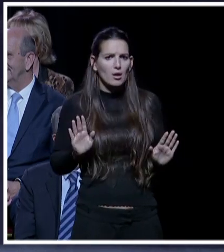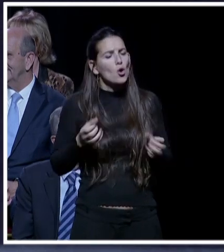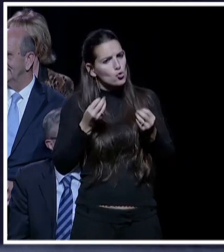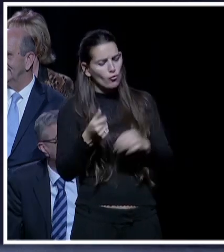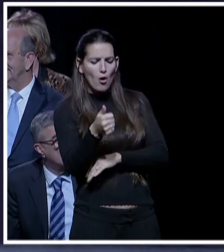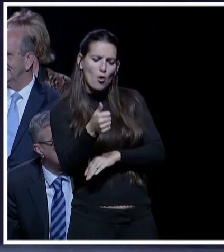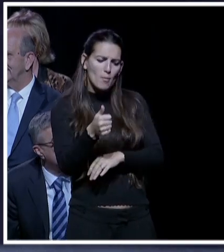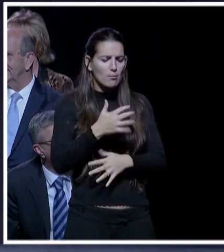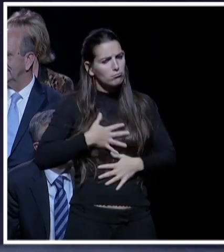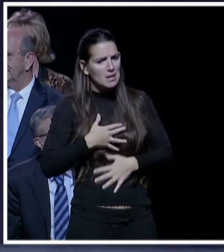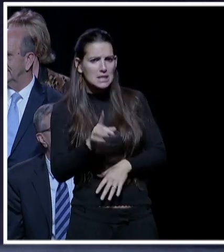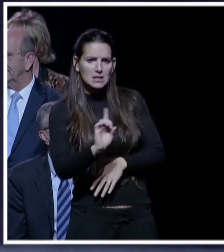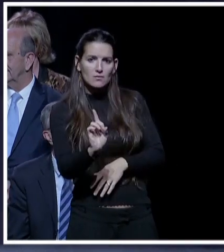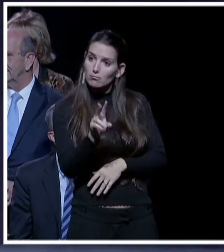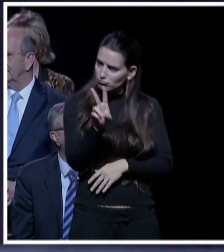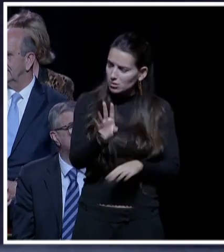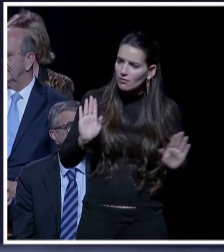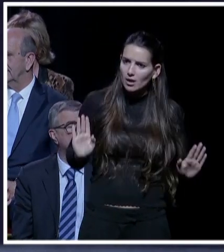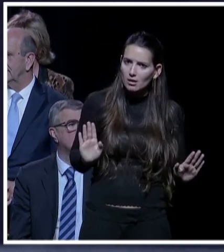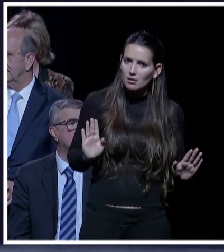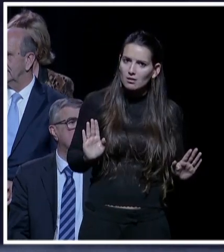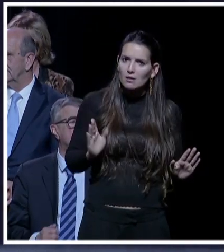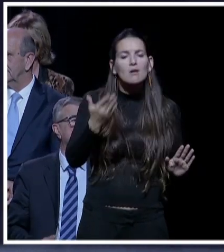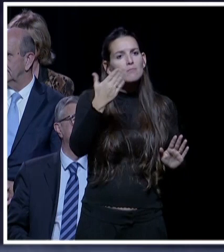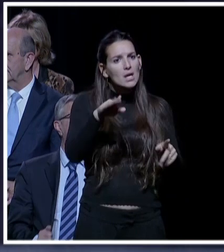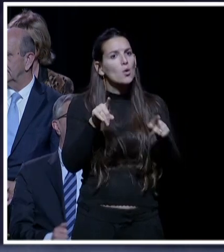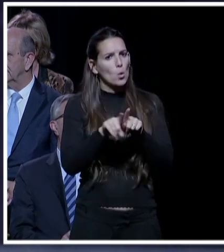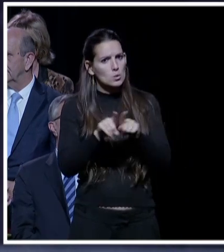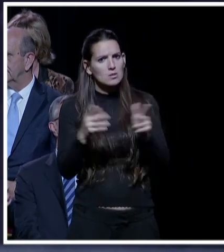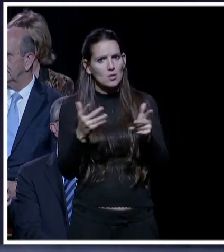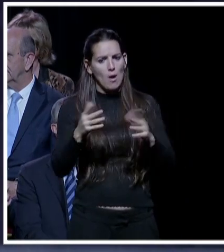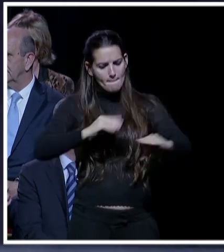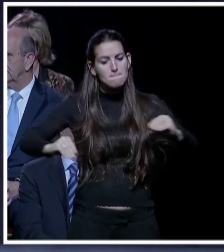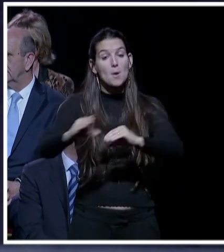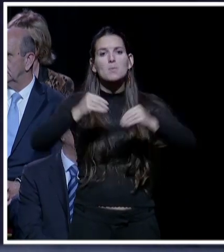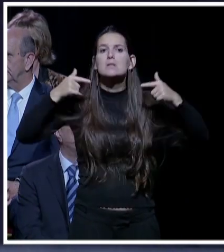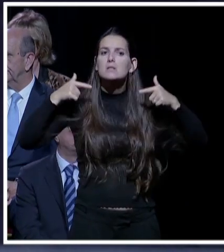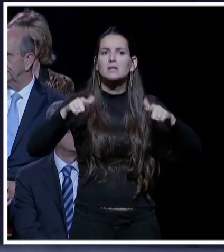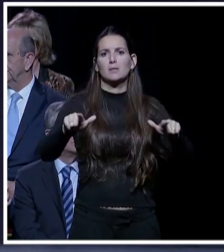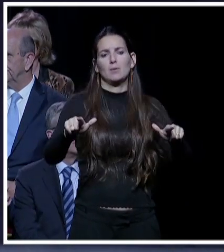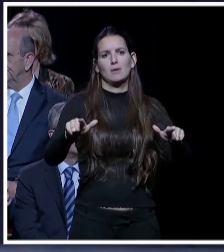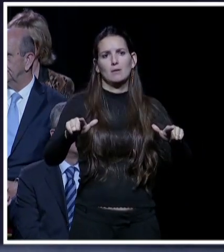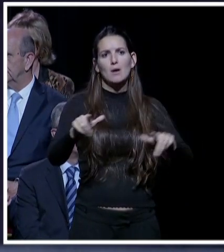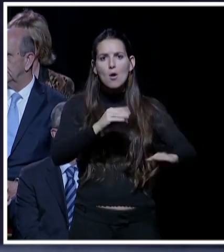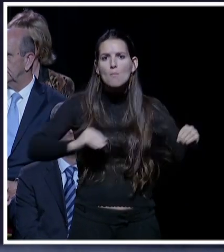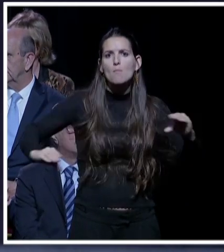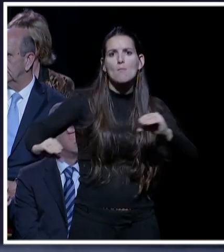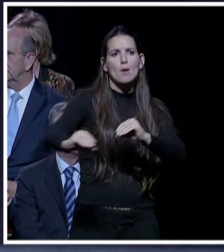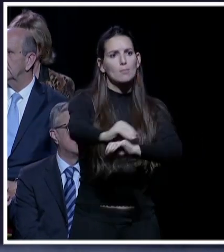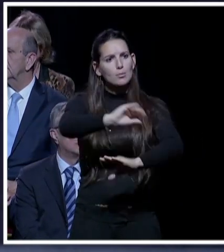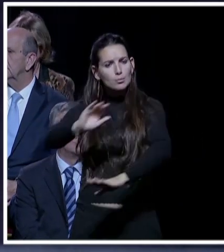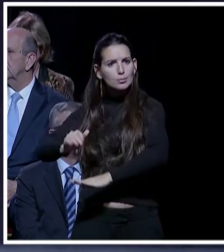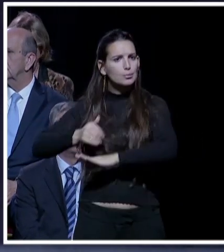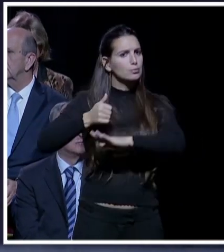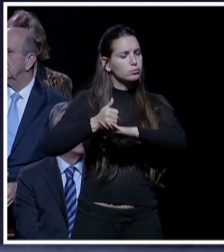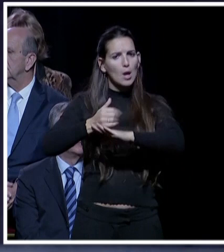insatisfait, c'est sans doute aussi vrai. Mais surtout, nous sommes un peuple libre, un peuple souverain, un